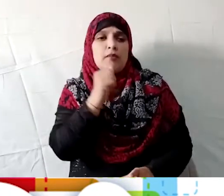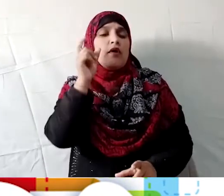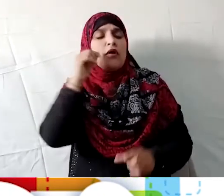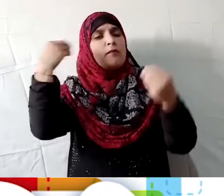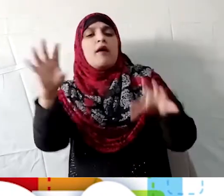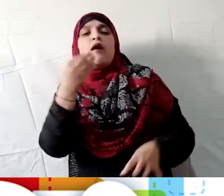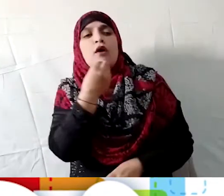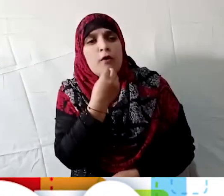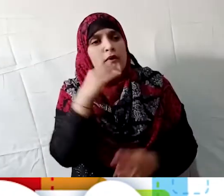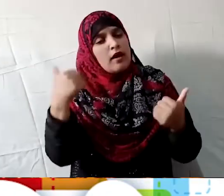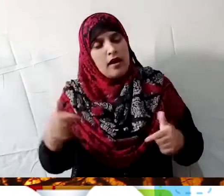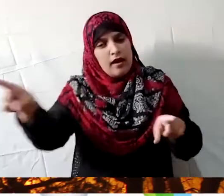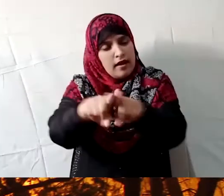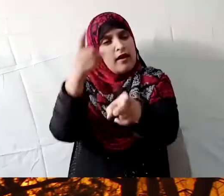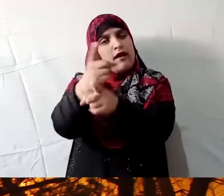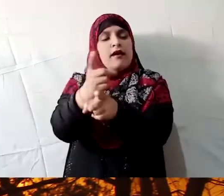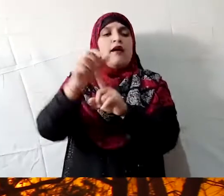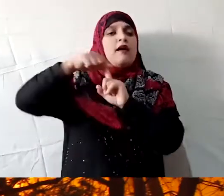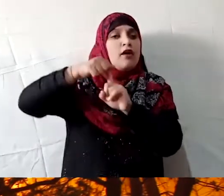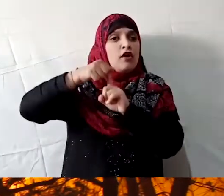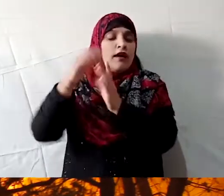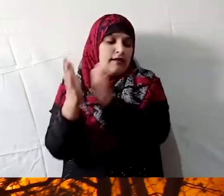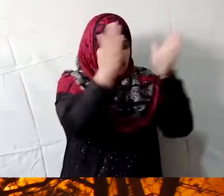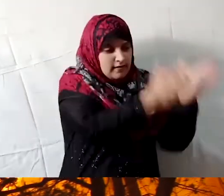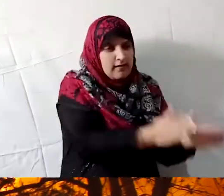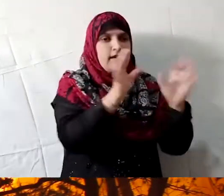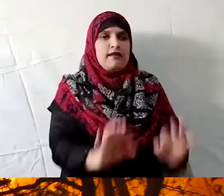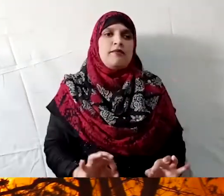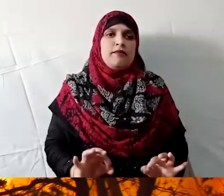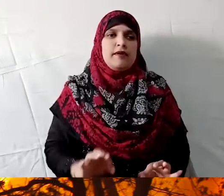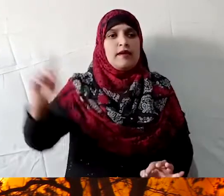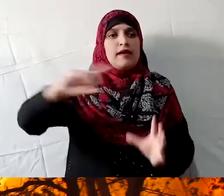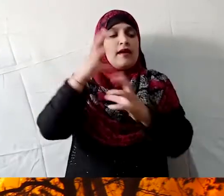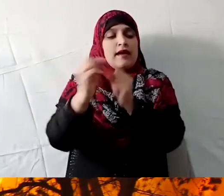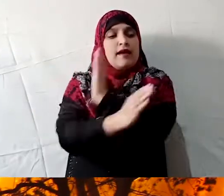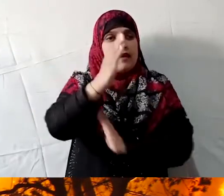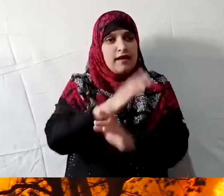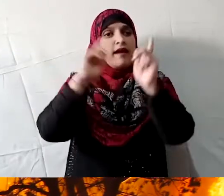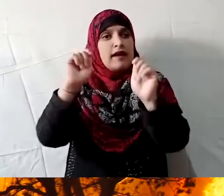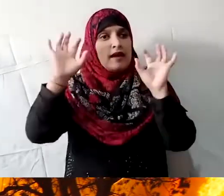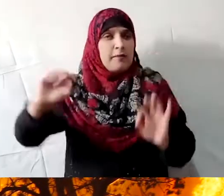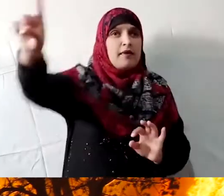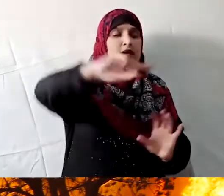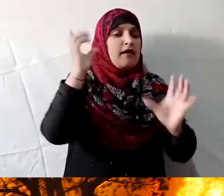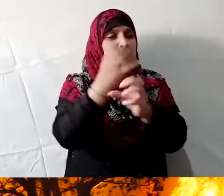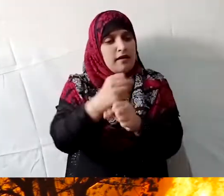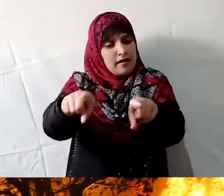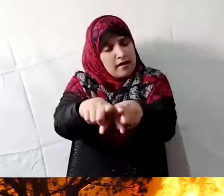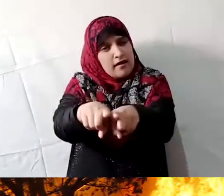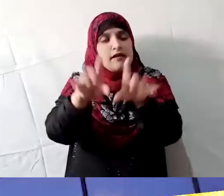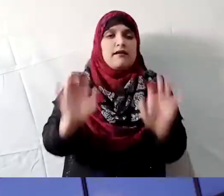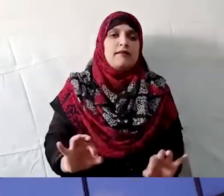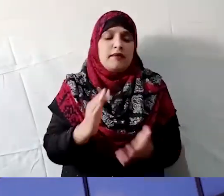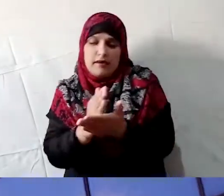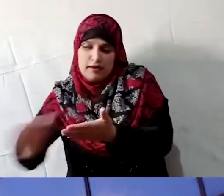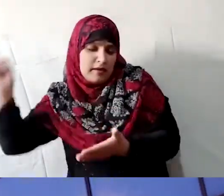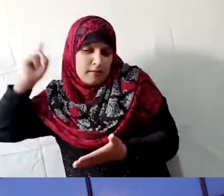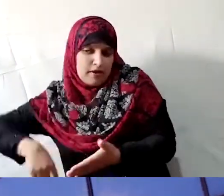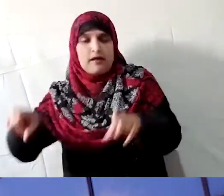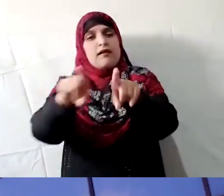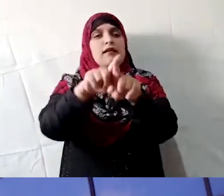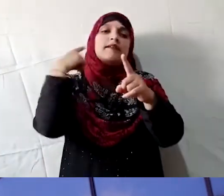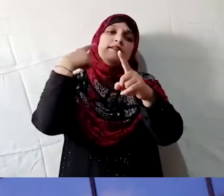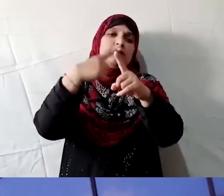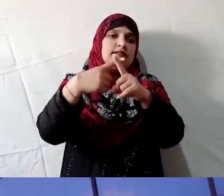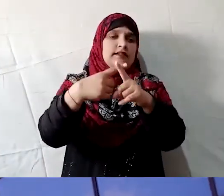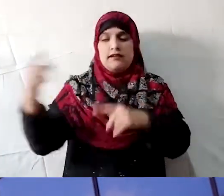हों, उनको इस्तेमाल करते हुए नगहानी आफात से कैसे बचा जा सकता है, वो सब इस मॉडल में बताया गया था।